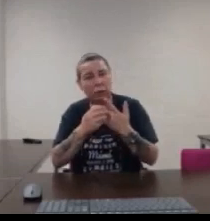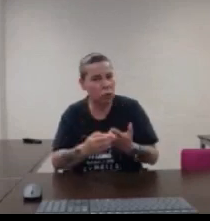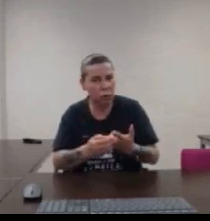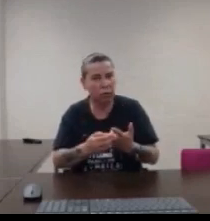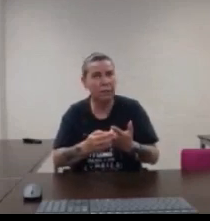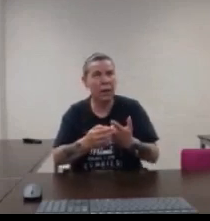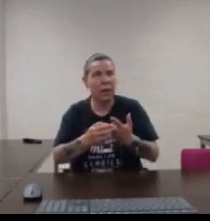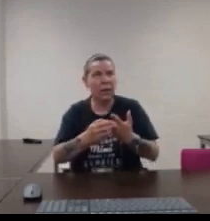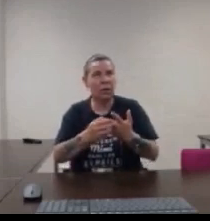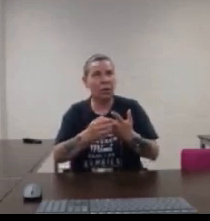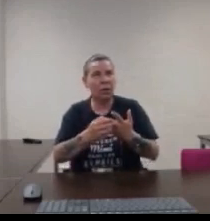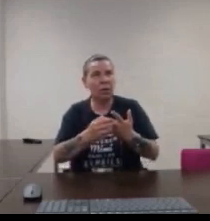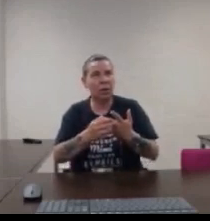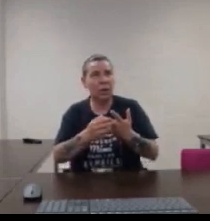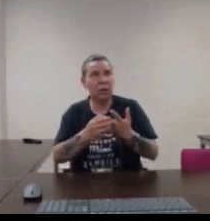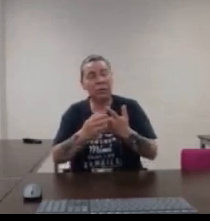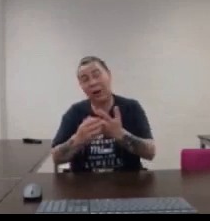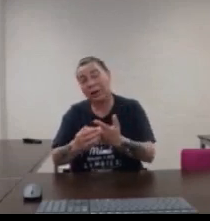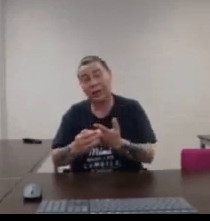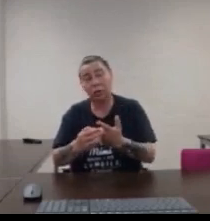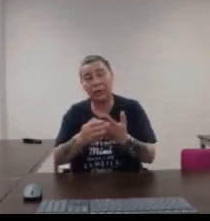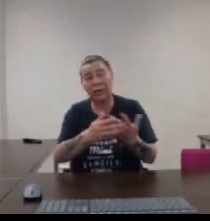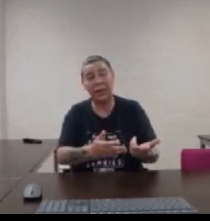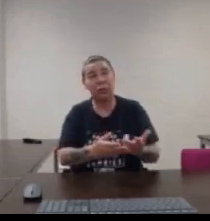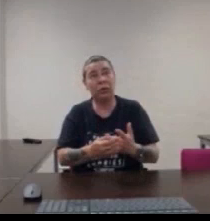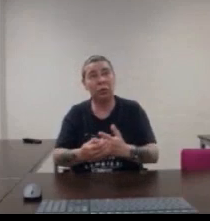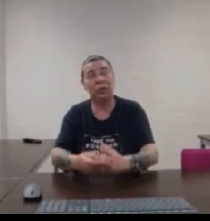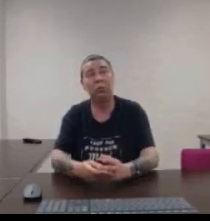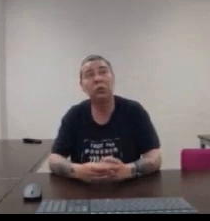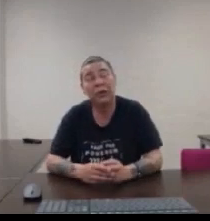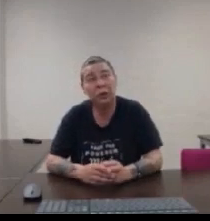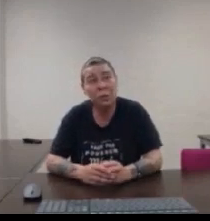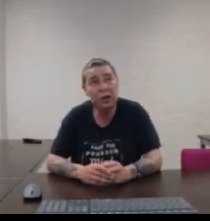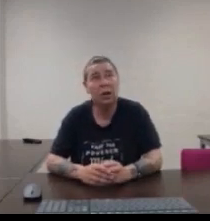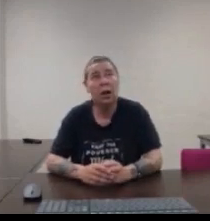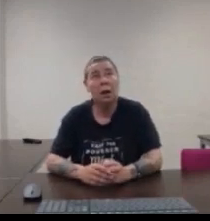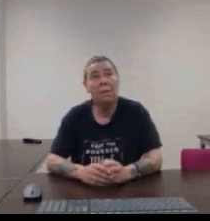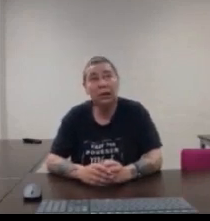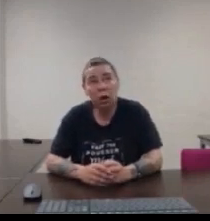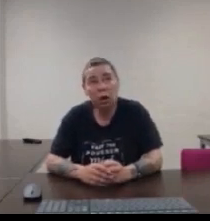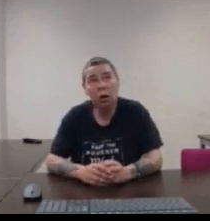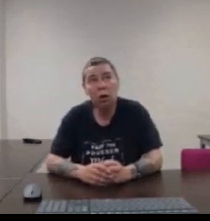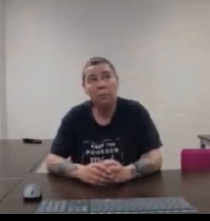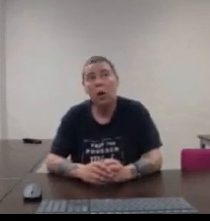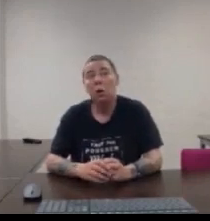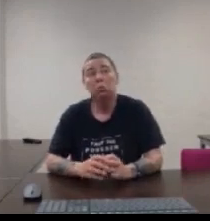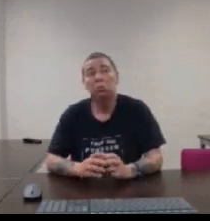où il y a un risque de chute et d'avoir un accident du travail à cause d'un Swiss Ball, je trouve ça dommage.